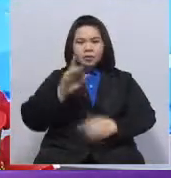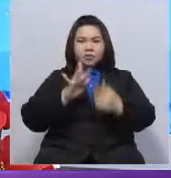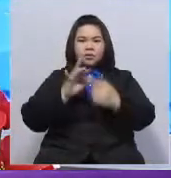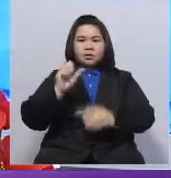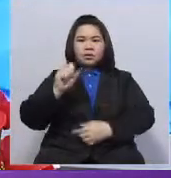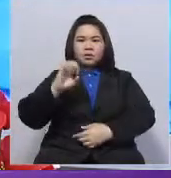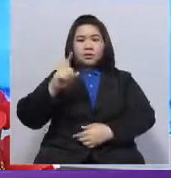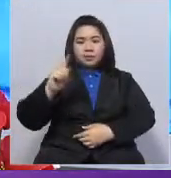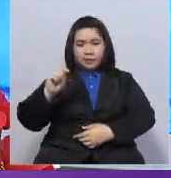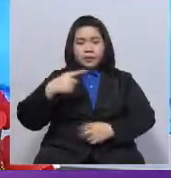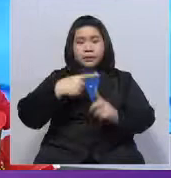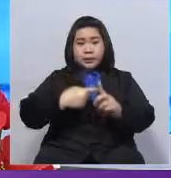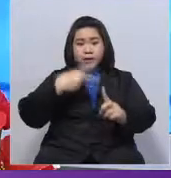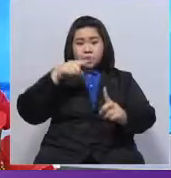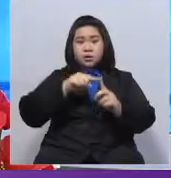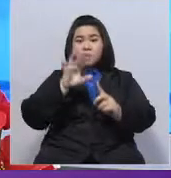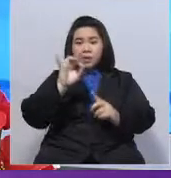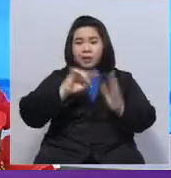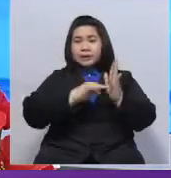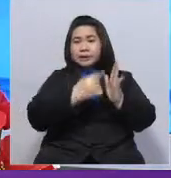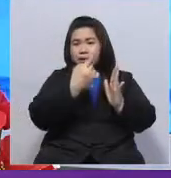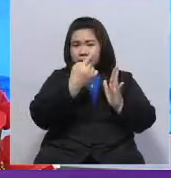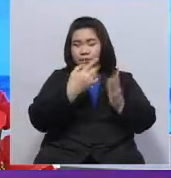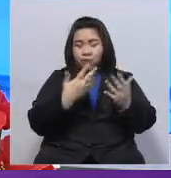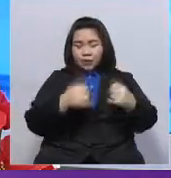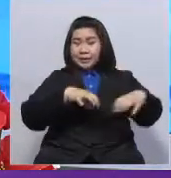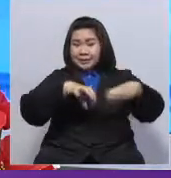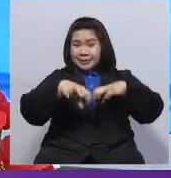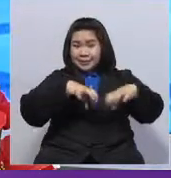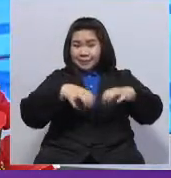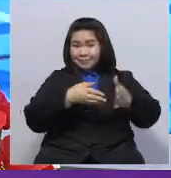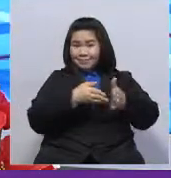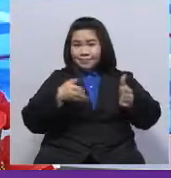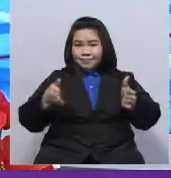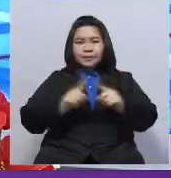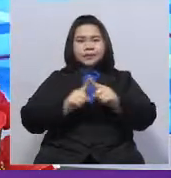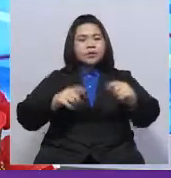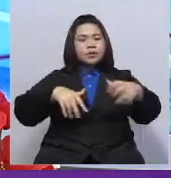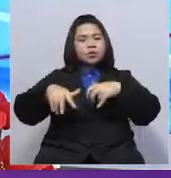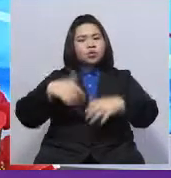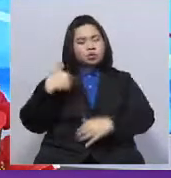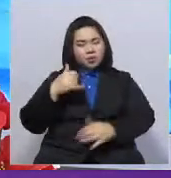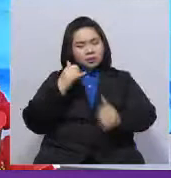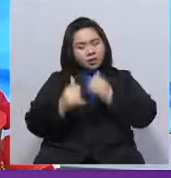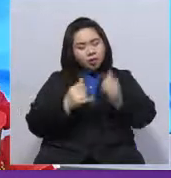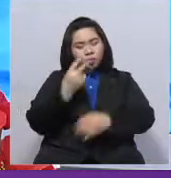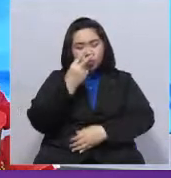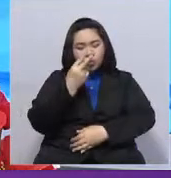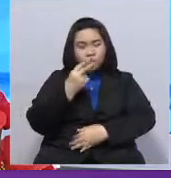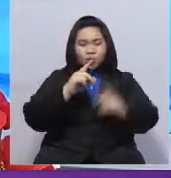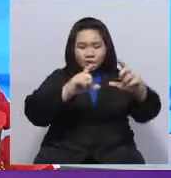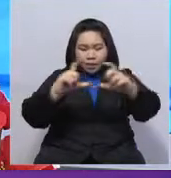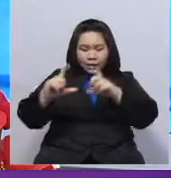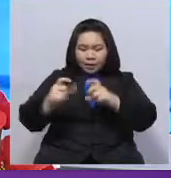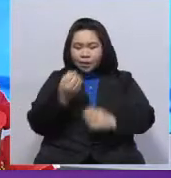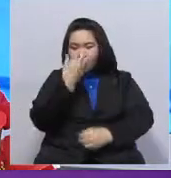ยงานจะเริ่มขึ้นในวันที่8กุมภาพันธ์นี้ค่ะและแม้ว่าจะอยู่ระหว่างการจัดเตรียมสถานที่นะคะแต่ว่าพี่น้องประชาชนก็ได้เริ่มเดินทางมาถ่ายรูปสวน